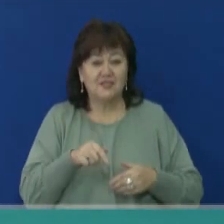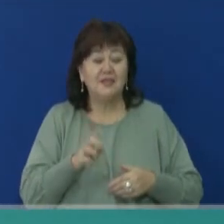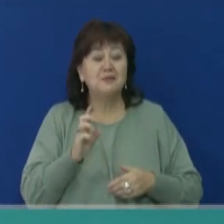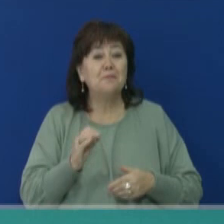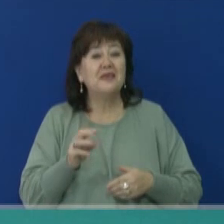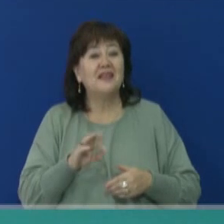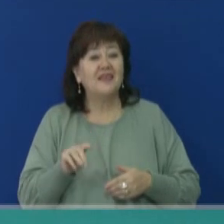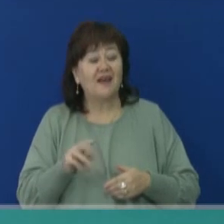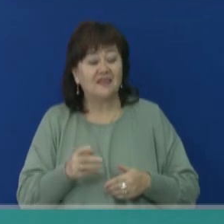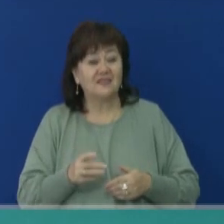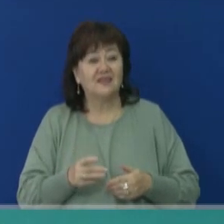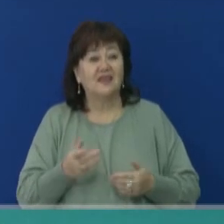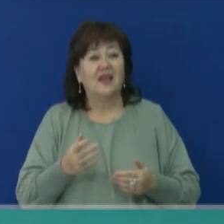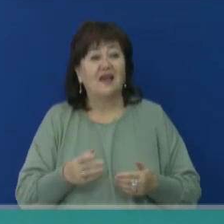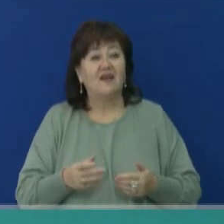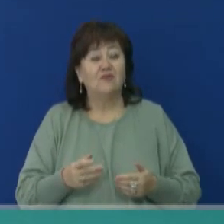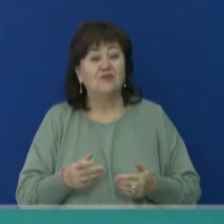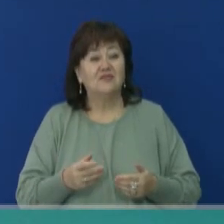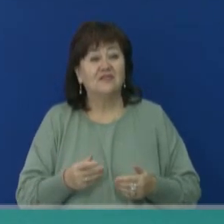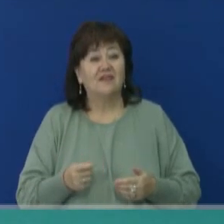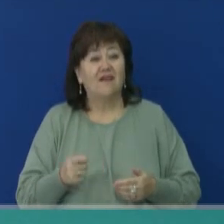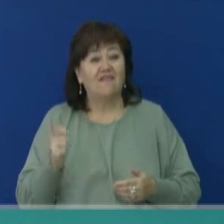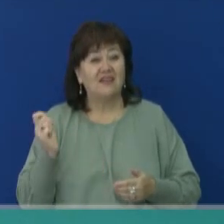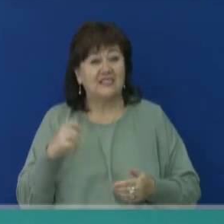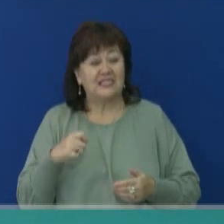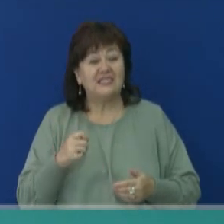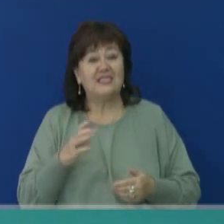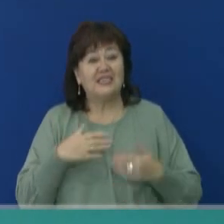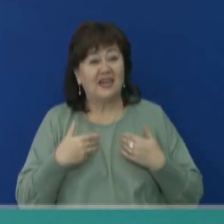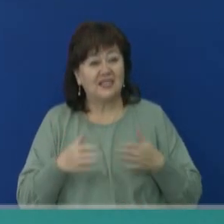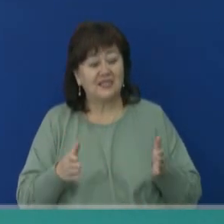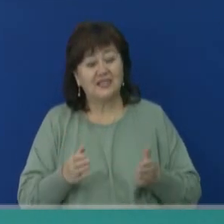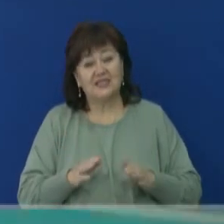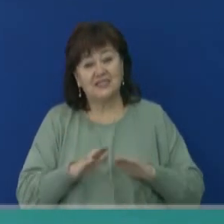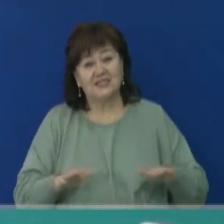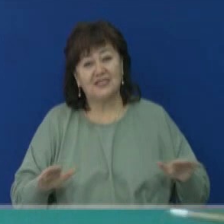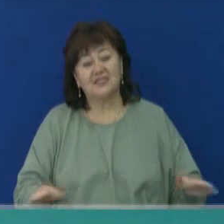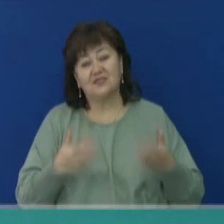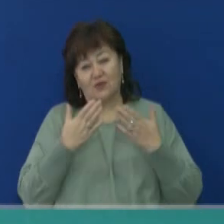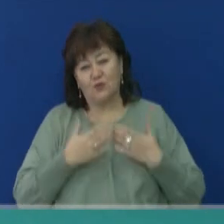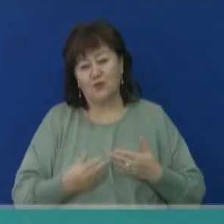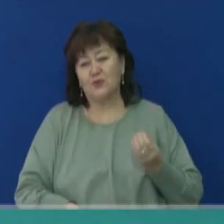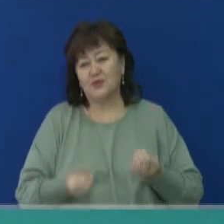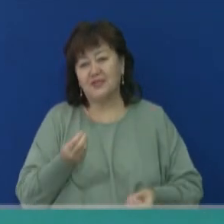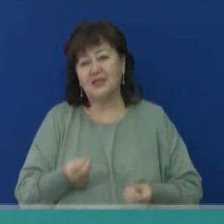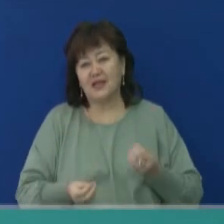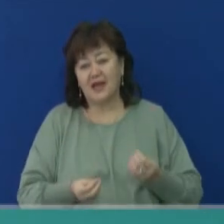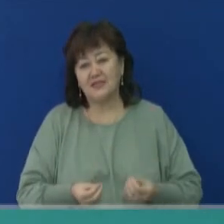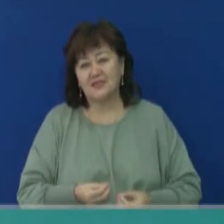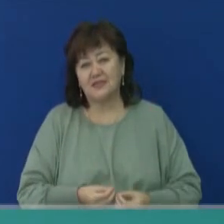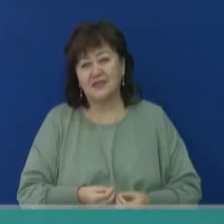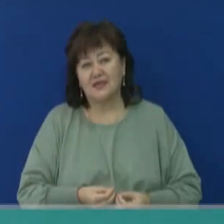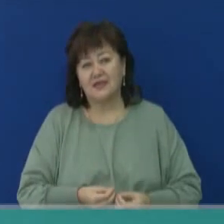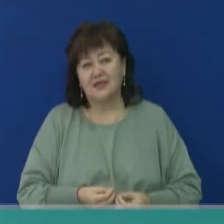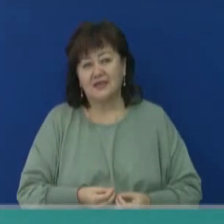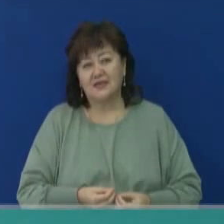осы демалыс орны ашылуда. Мен осы бала кезімнен осы бильярд ойынына қызығамын. Осы спортпен